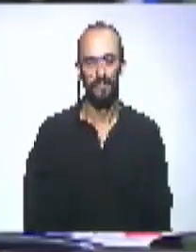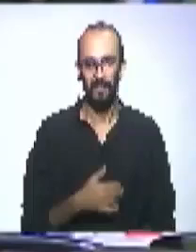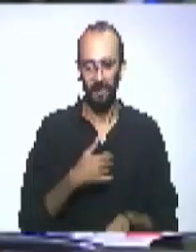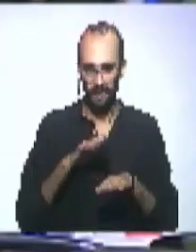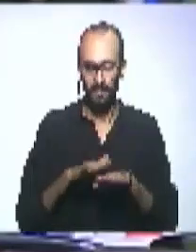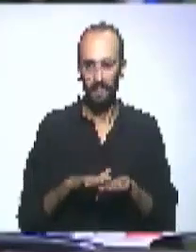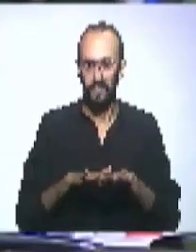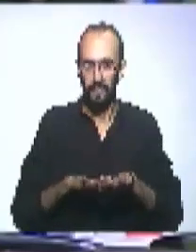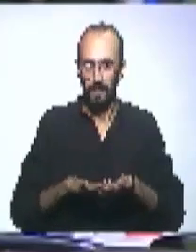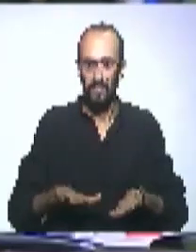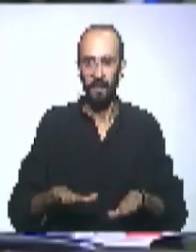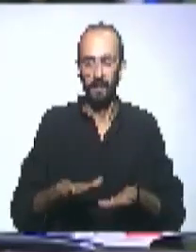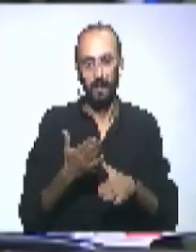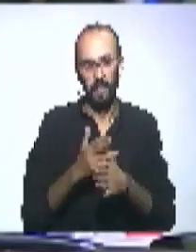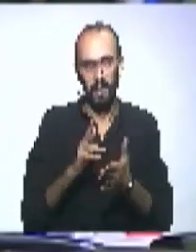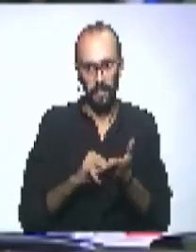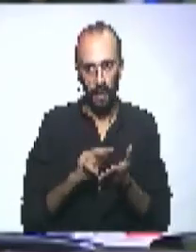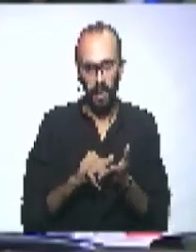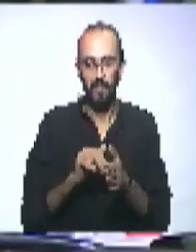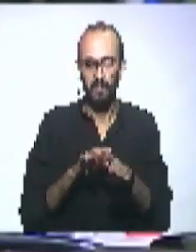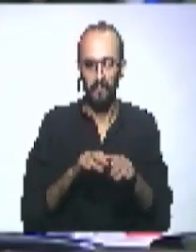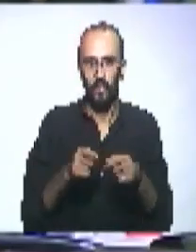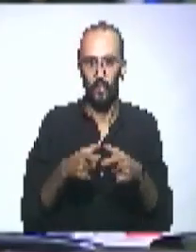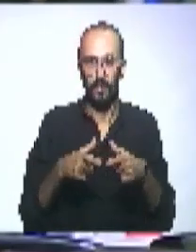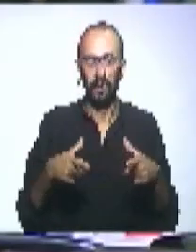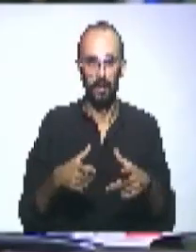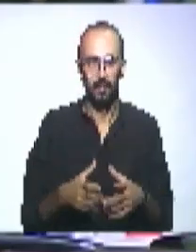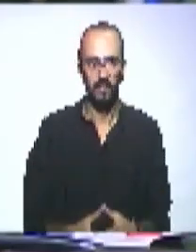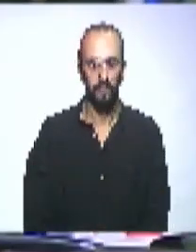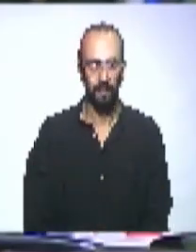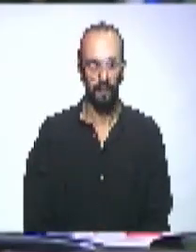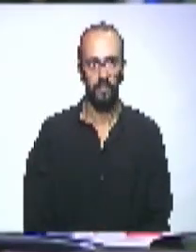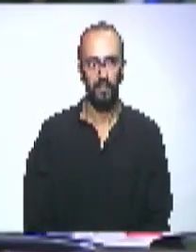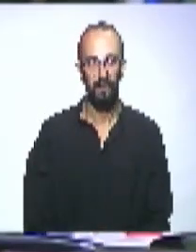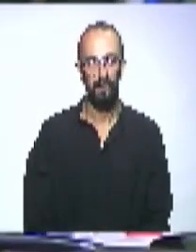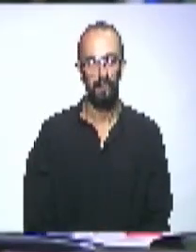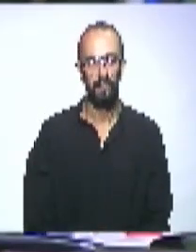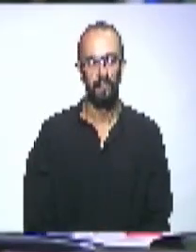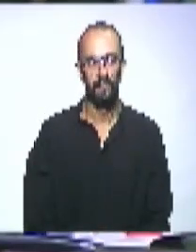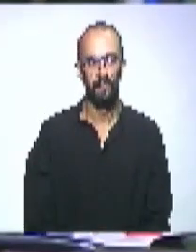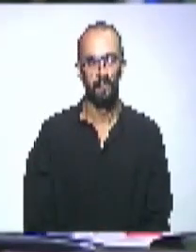عايزين نحط جبن وكده نوسع بقى القصة